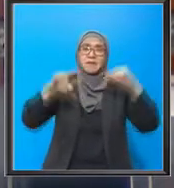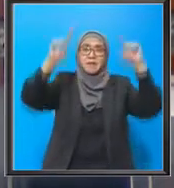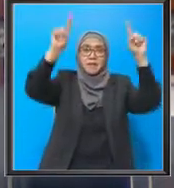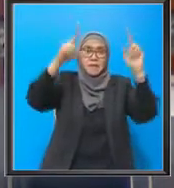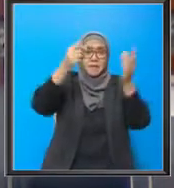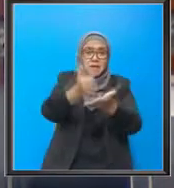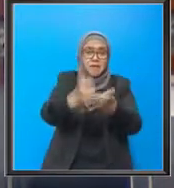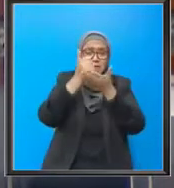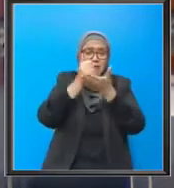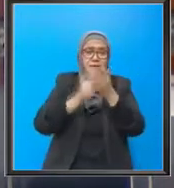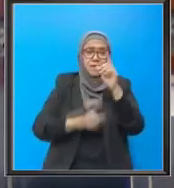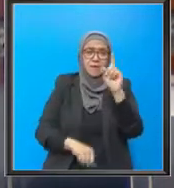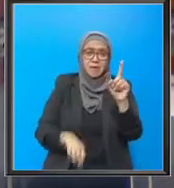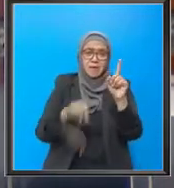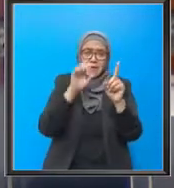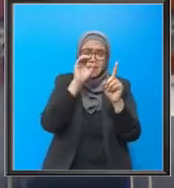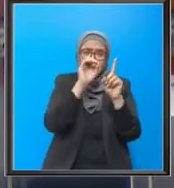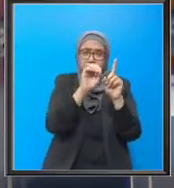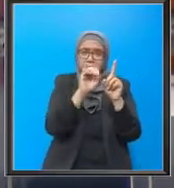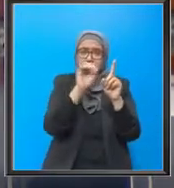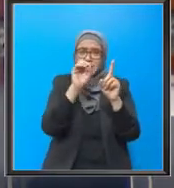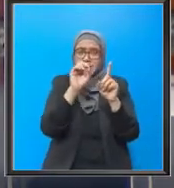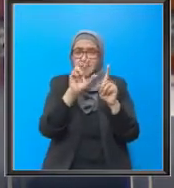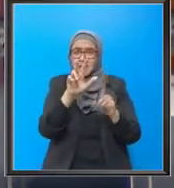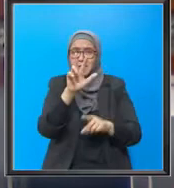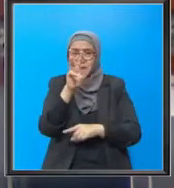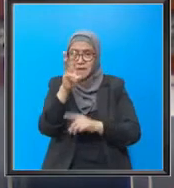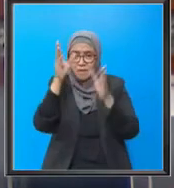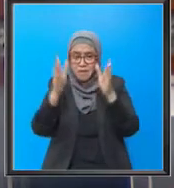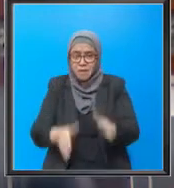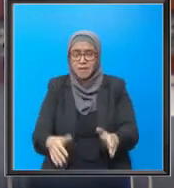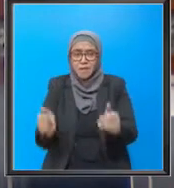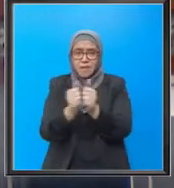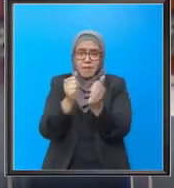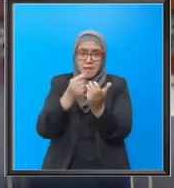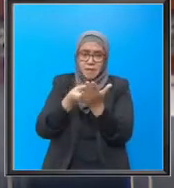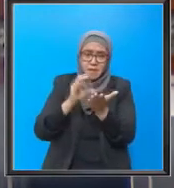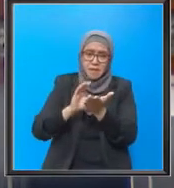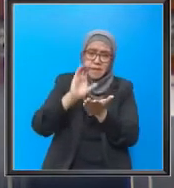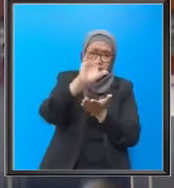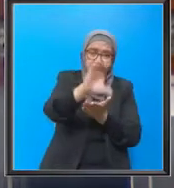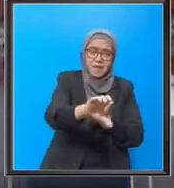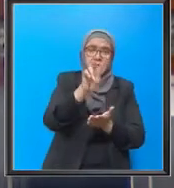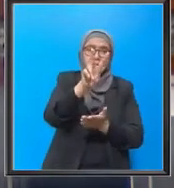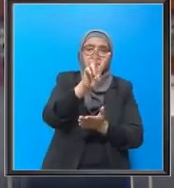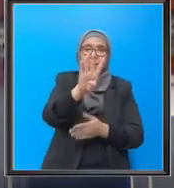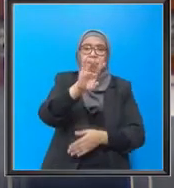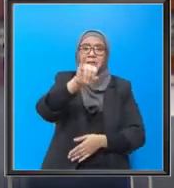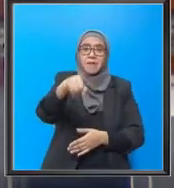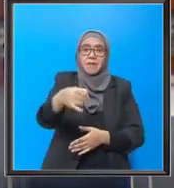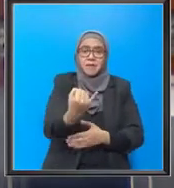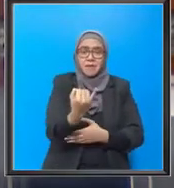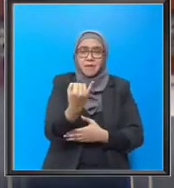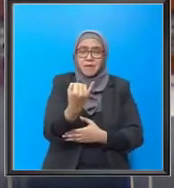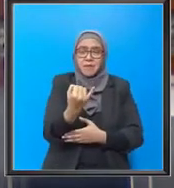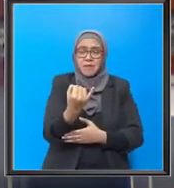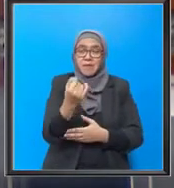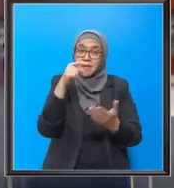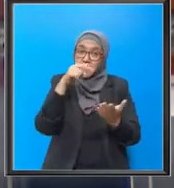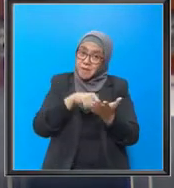seramai 1176 orang dengan jumlah peruntukkan sebanyak 24000000 ini bermakna sebagai